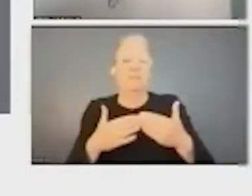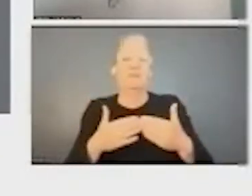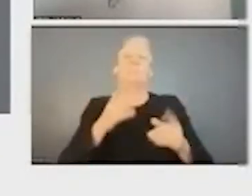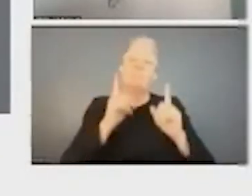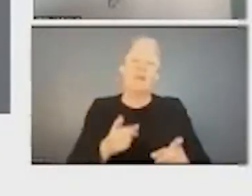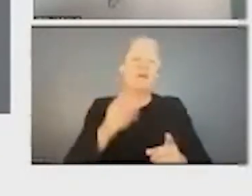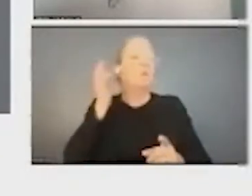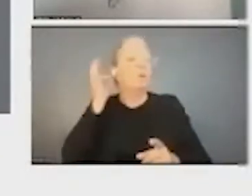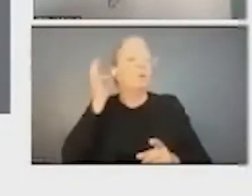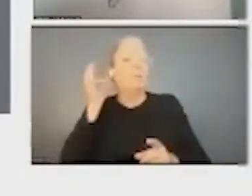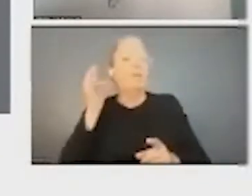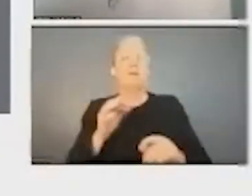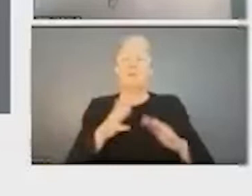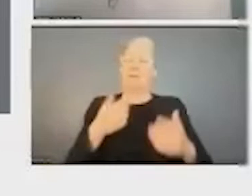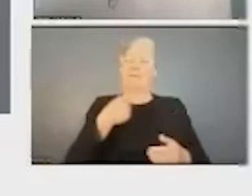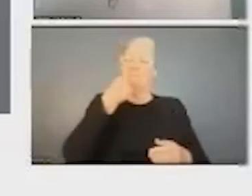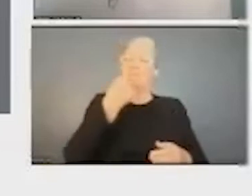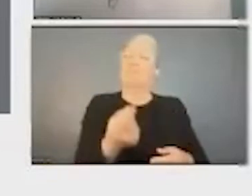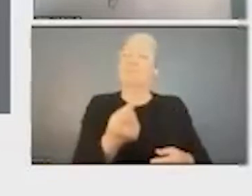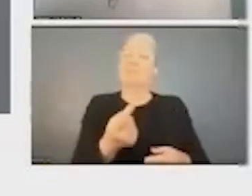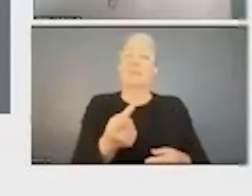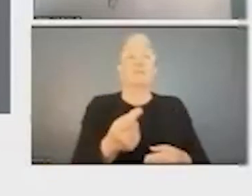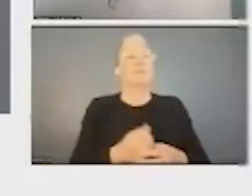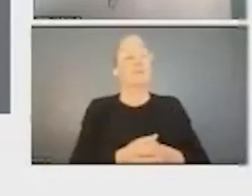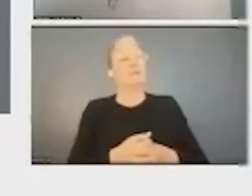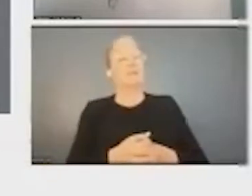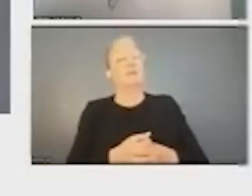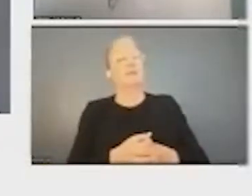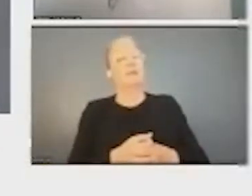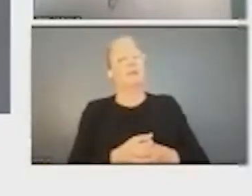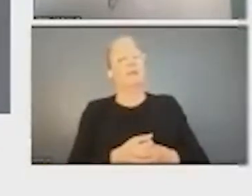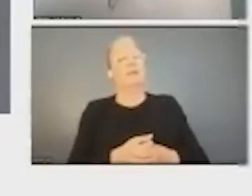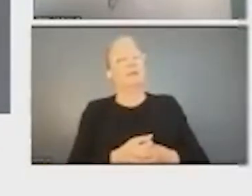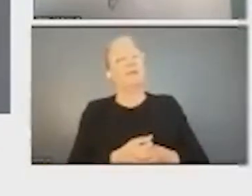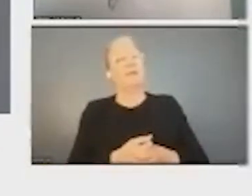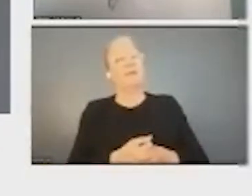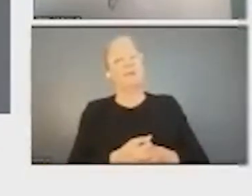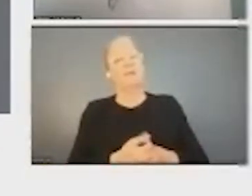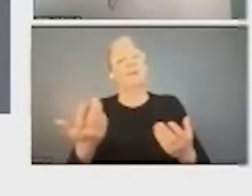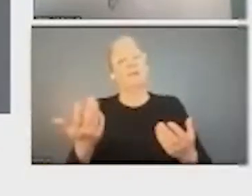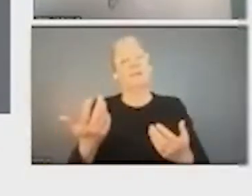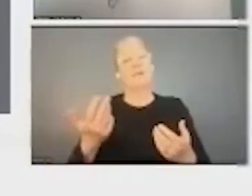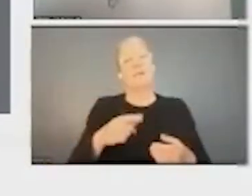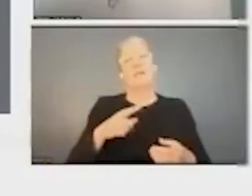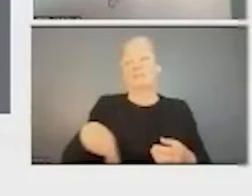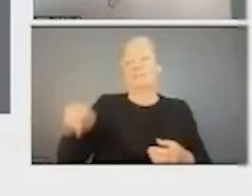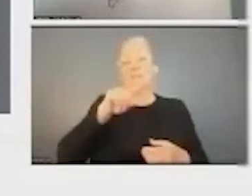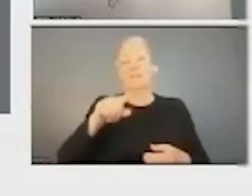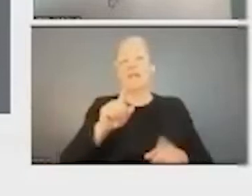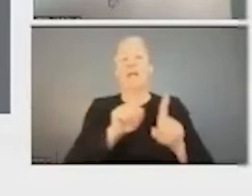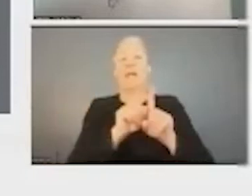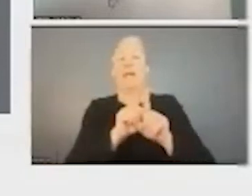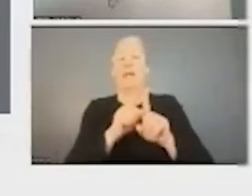أيضا أريد أن أضيف هناك أيضا شخص ما مرتبط وملتزم بهذا